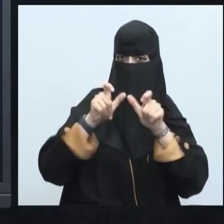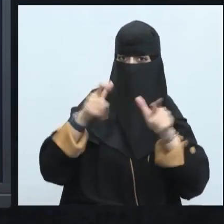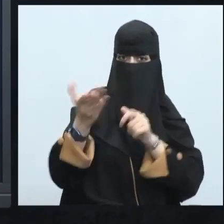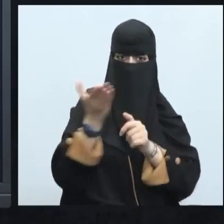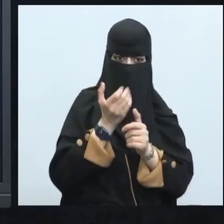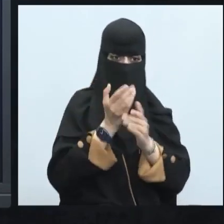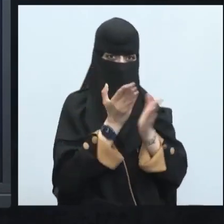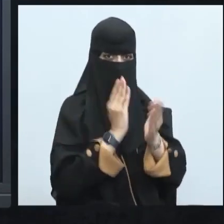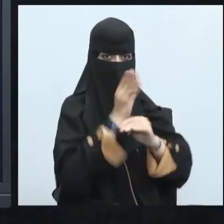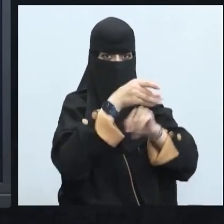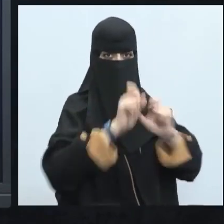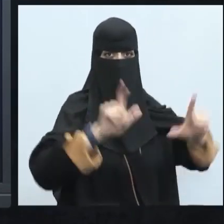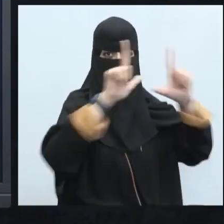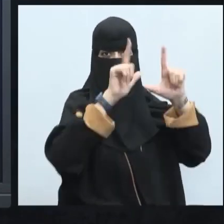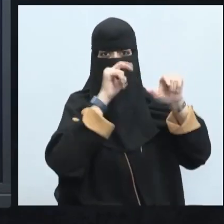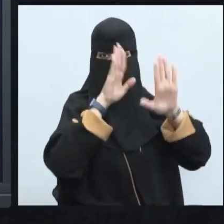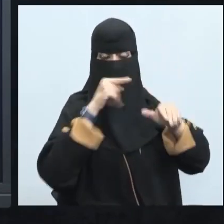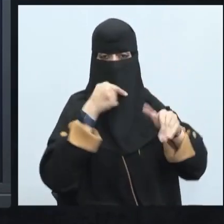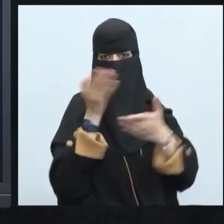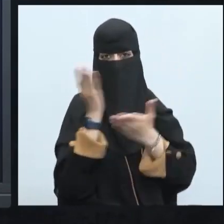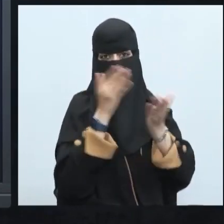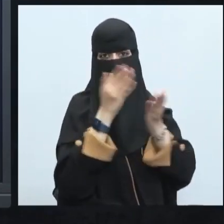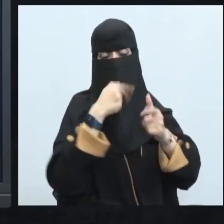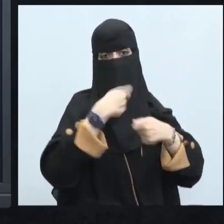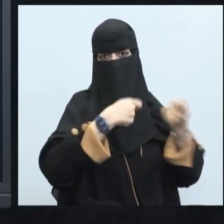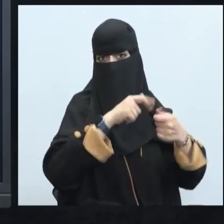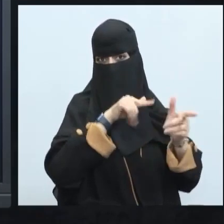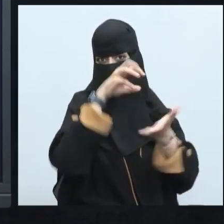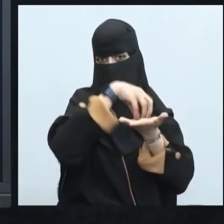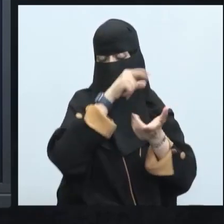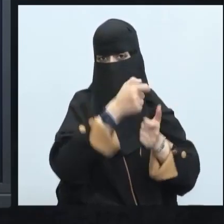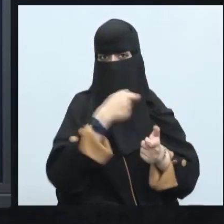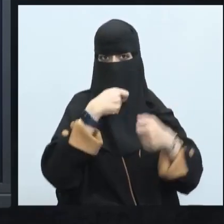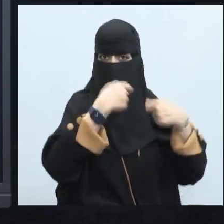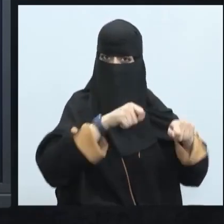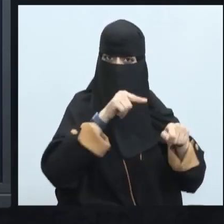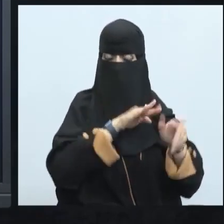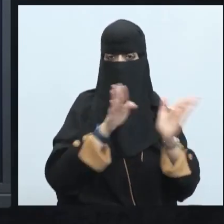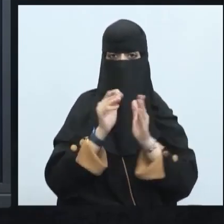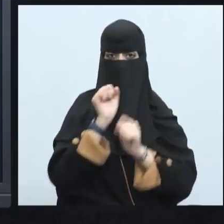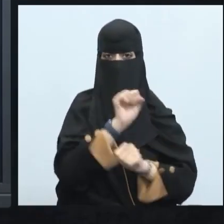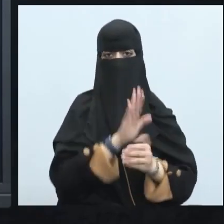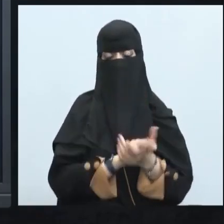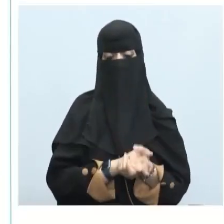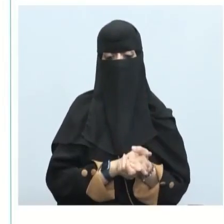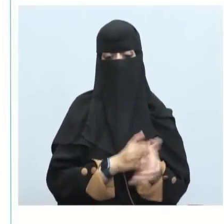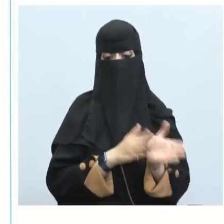عموله مقابل ارسال افراد او زوار الى الموقع لشراء الخدمه او منتج